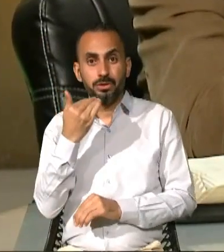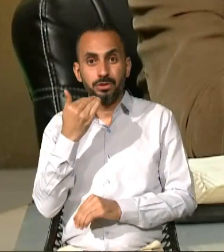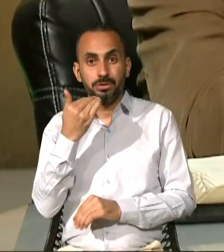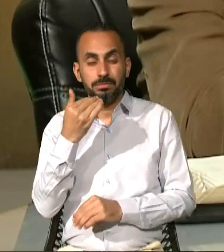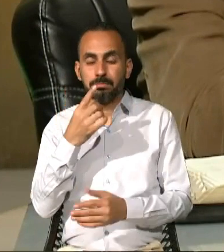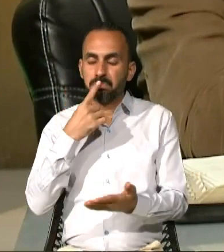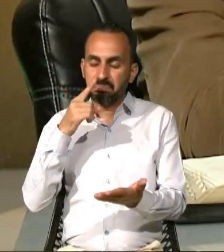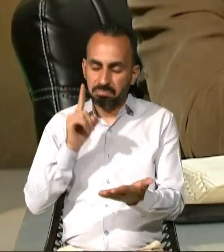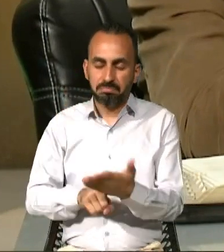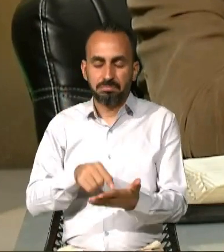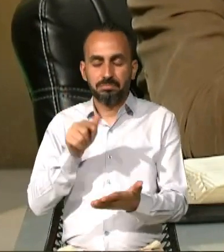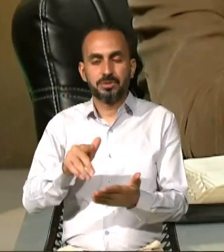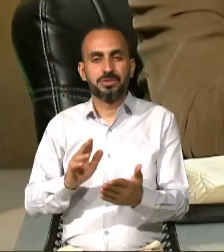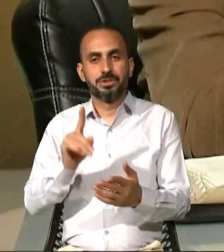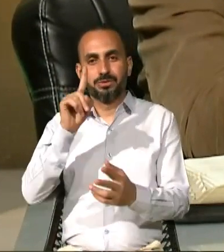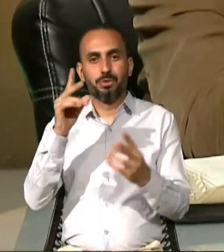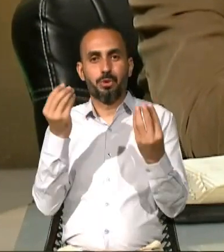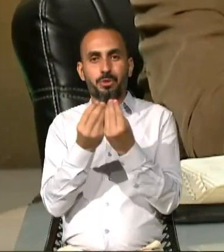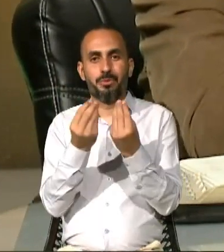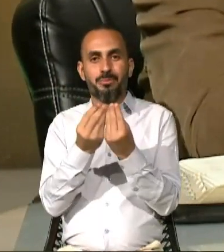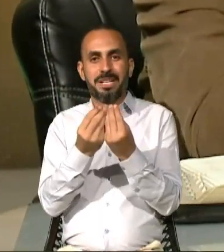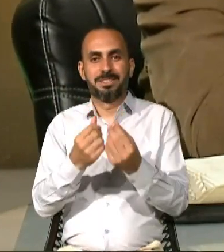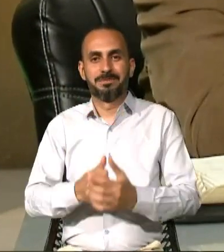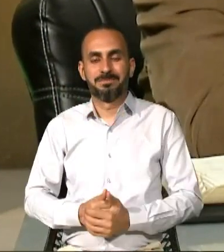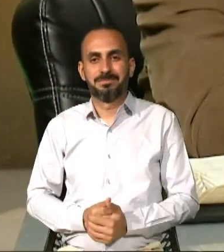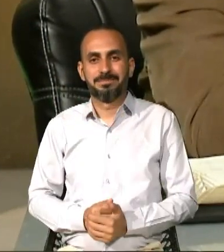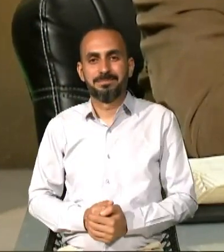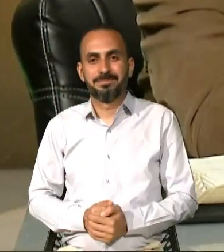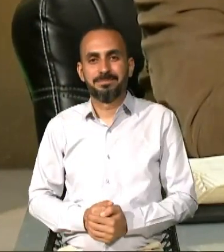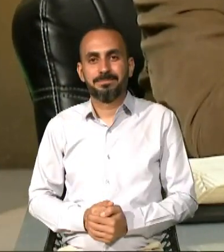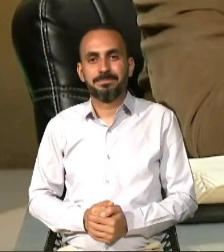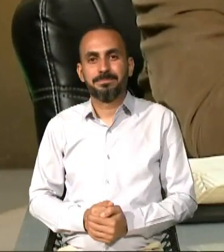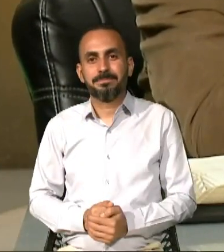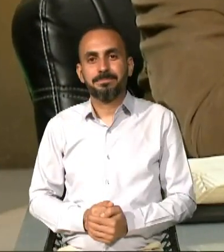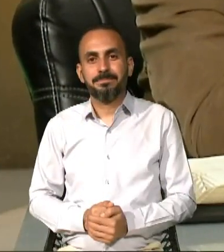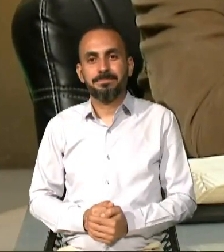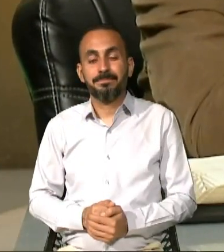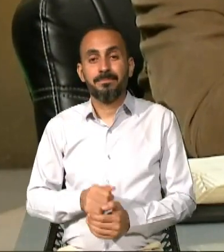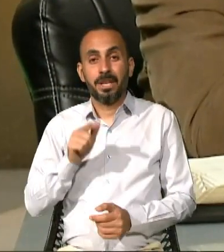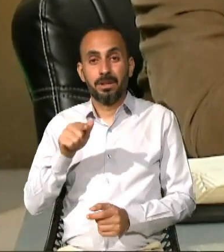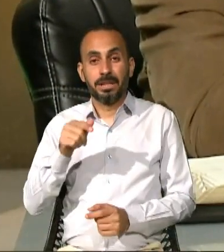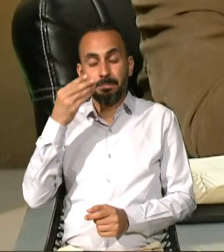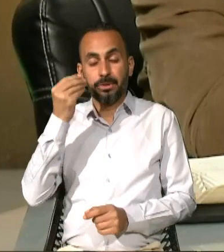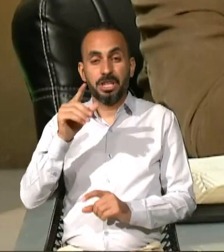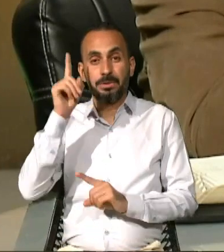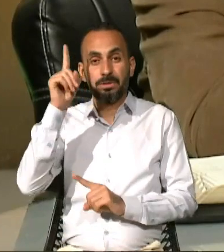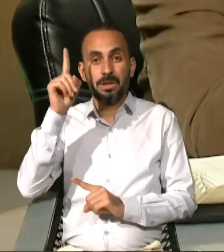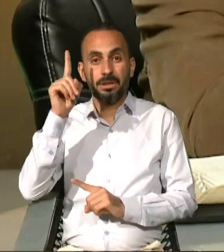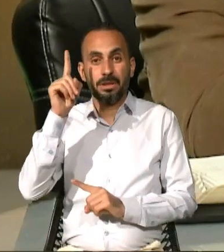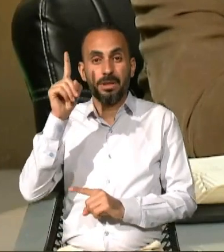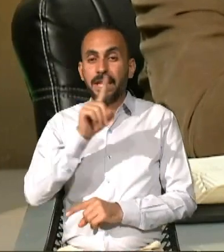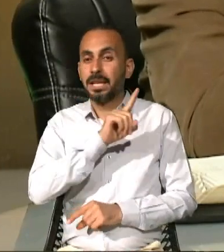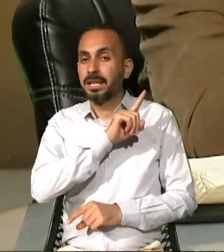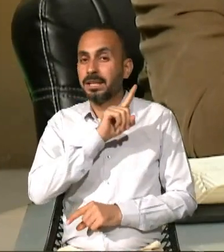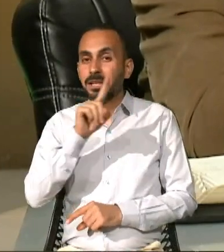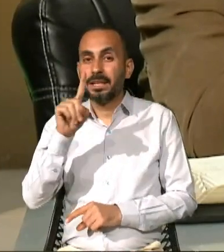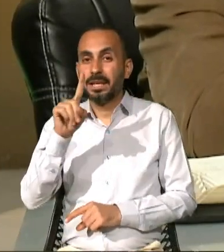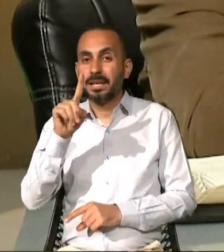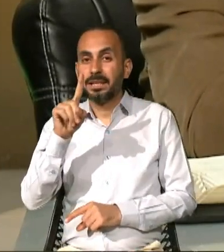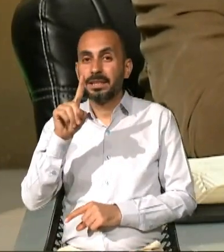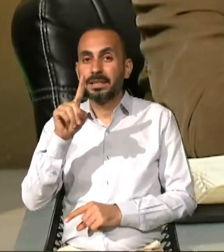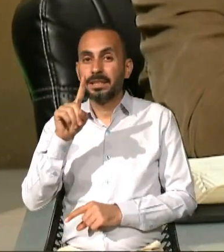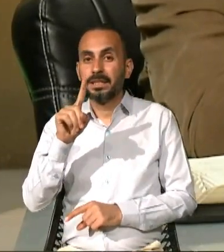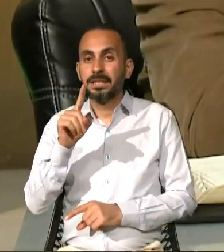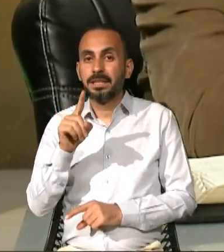من السمع في الوقت معين، لكن بنعمه الله لن تحرموا انفسكم من الملكوت